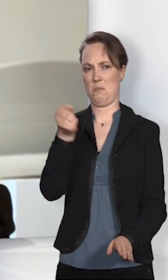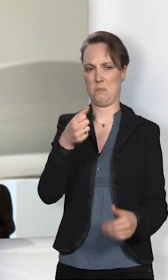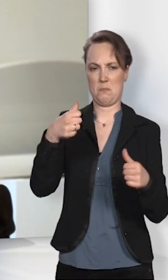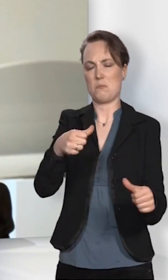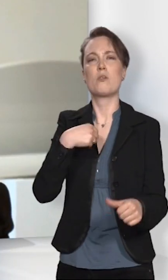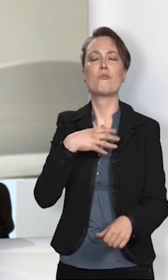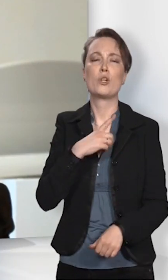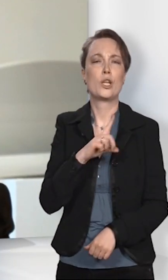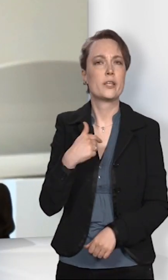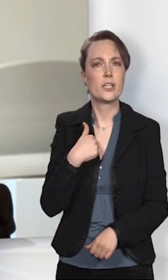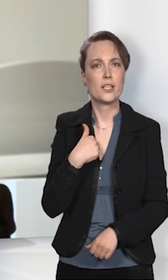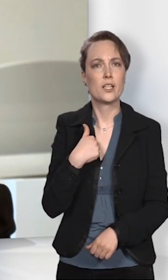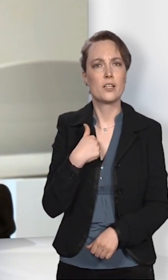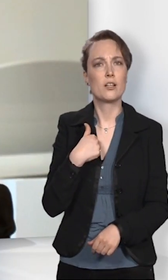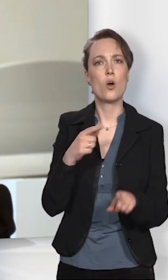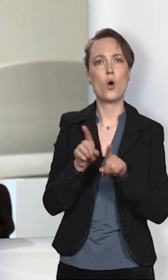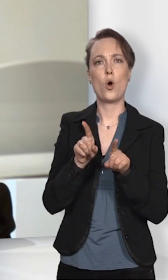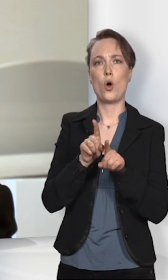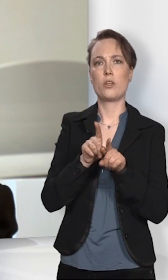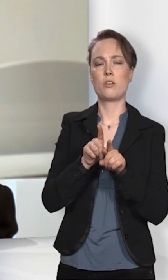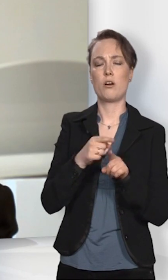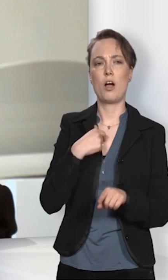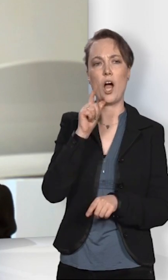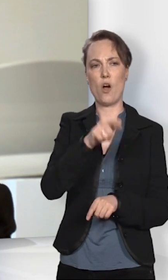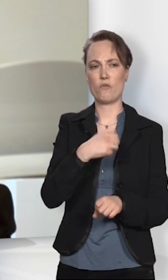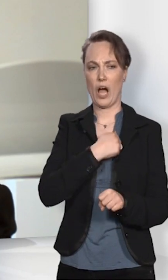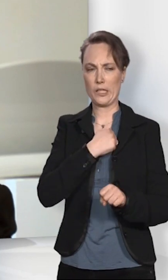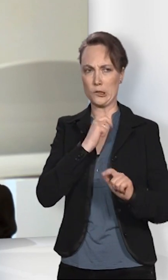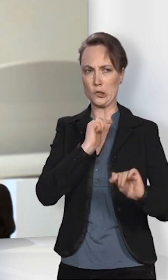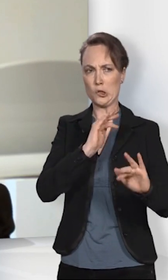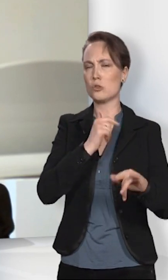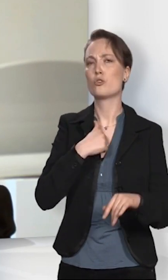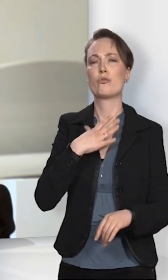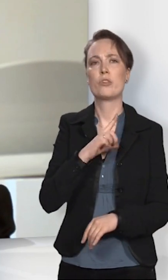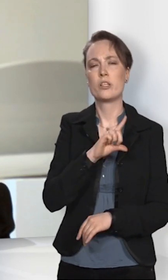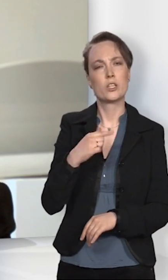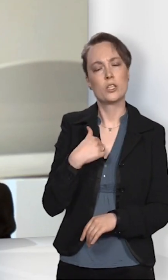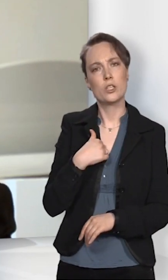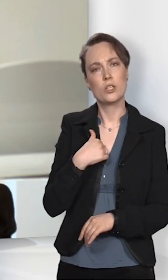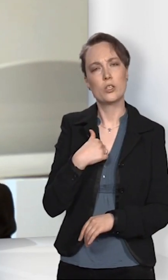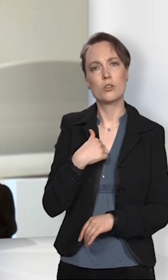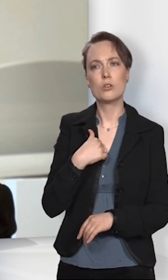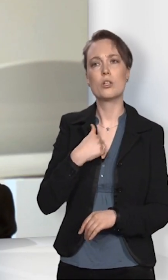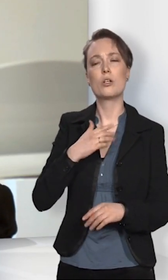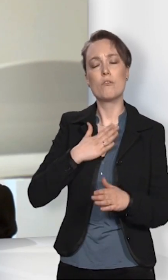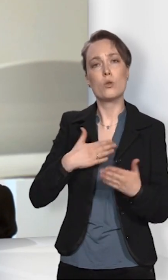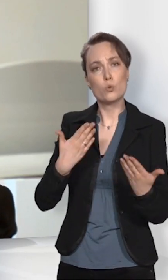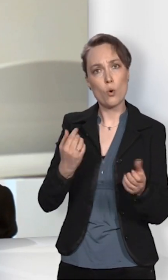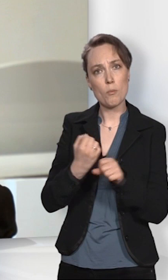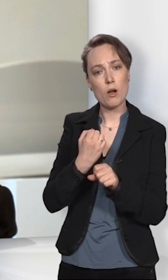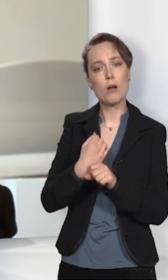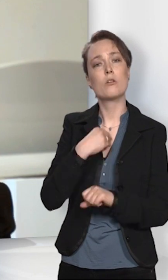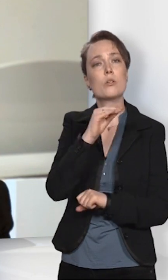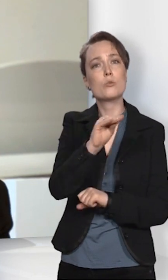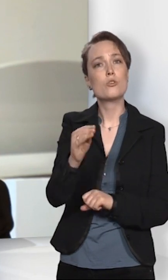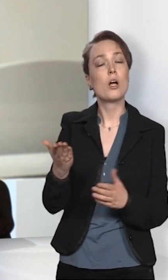will ich nicht tun, indem ich andere Leute verängstige oder sonst was, sondern das möchte ich gerne so tun, dass ich sage, Leute,